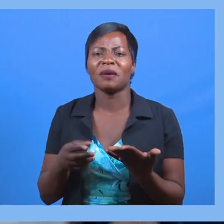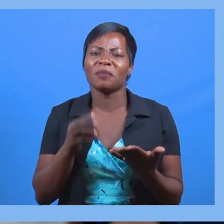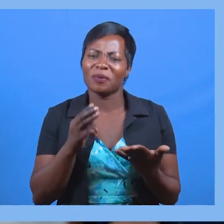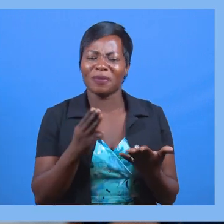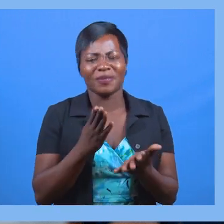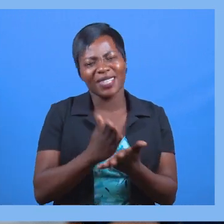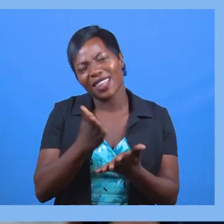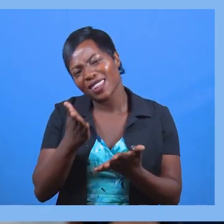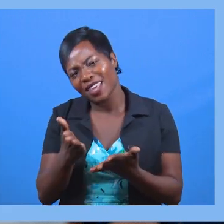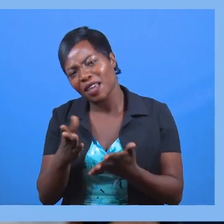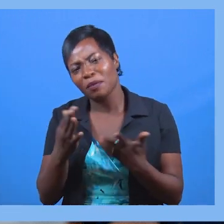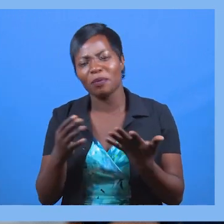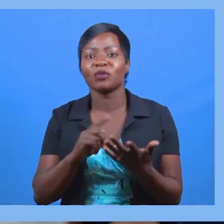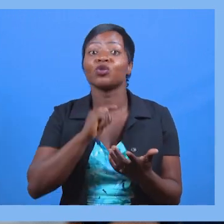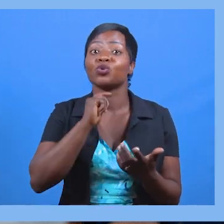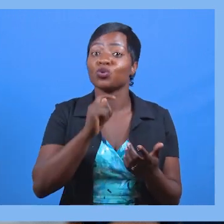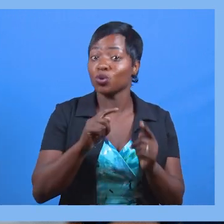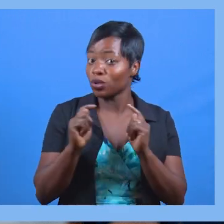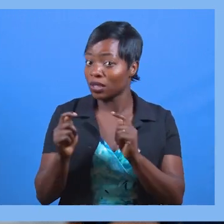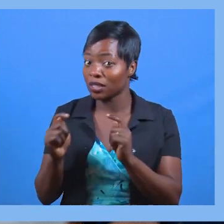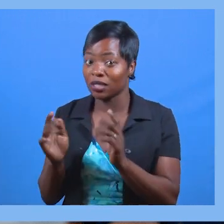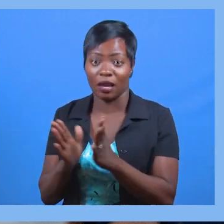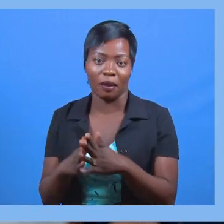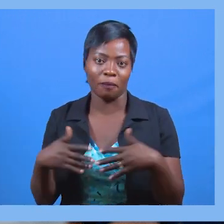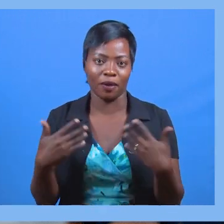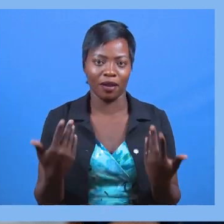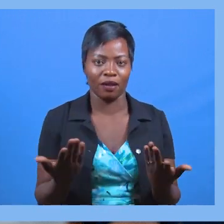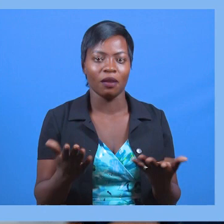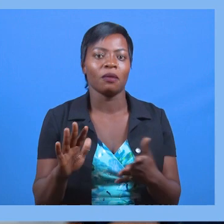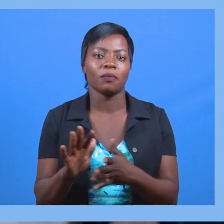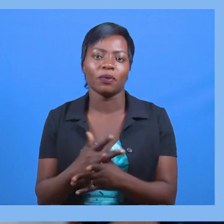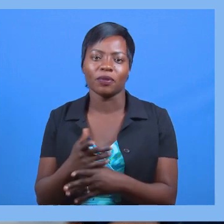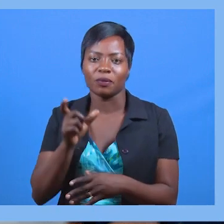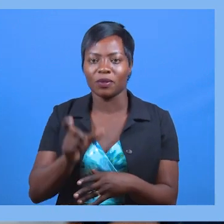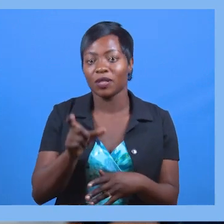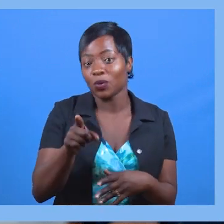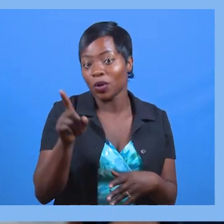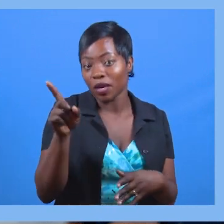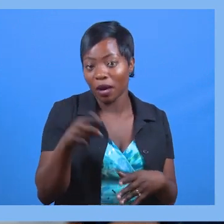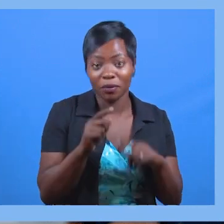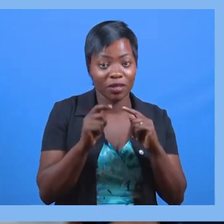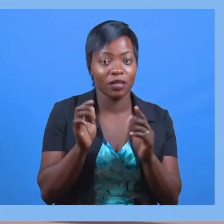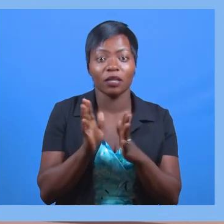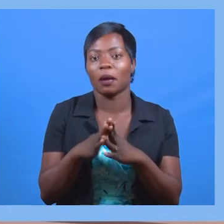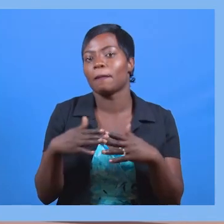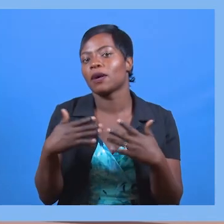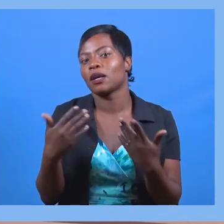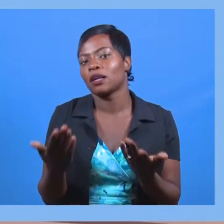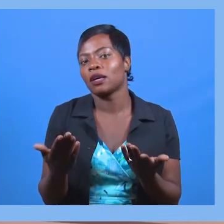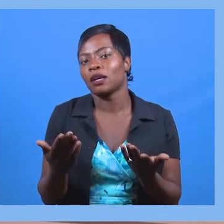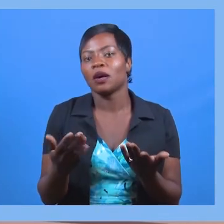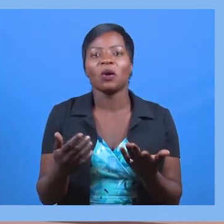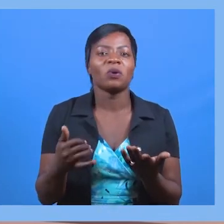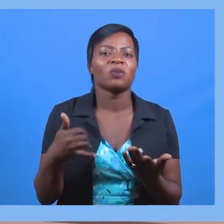memhuri tichivanzirana chokwadi chakamira? Nekuti iye munhu anenge asina kutauraka kuti isi tiri kushanya mangwana, anenge abata